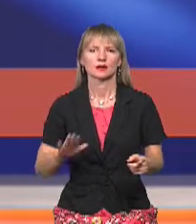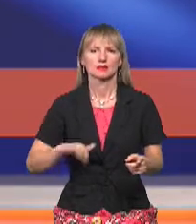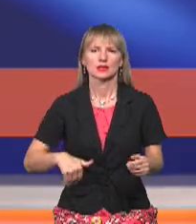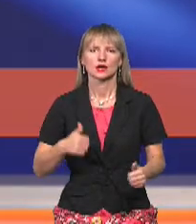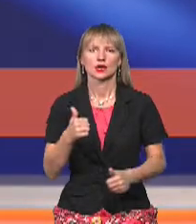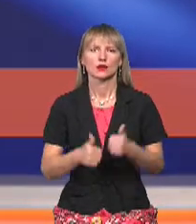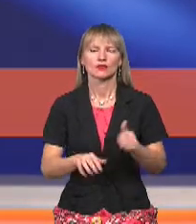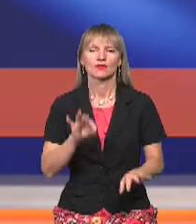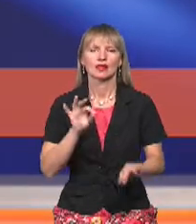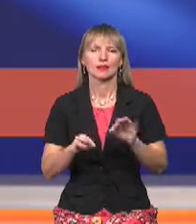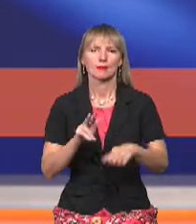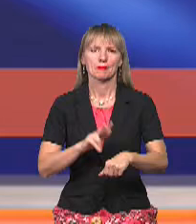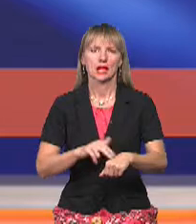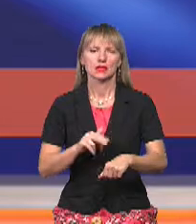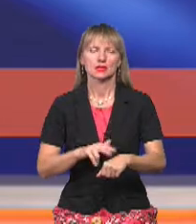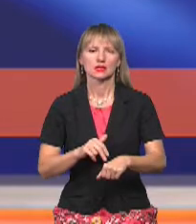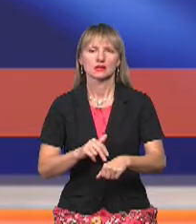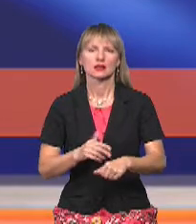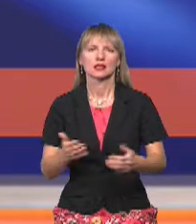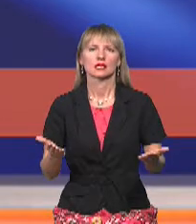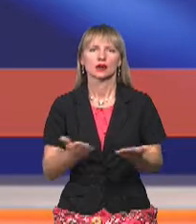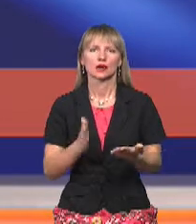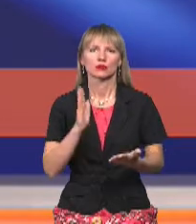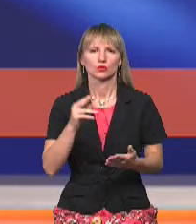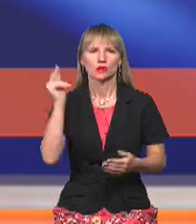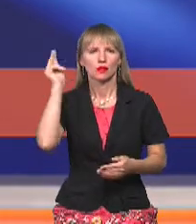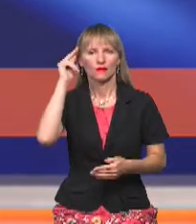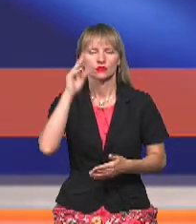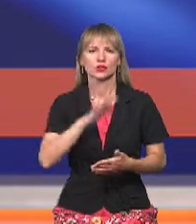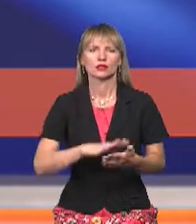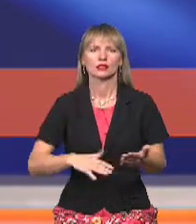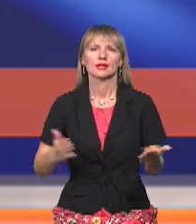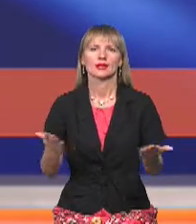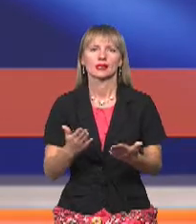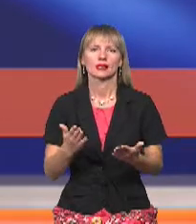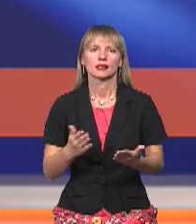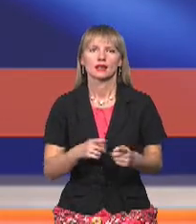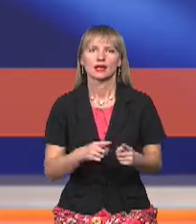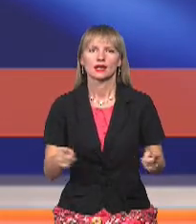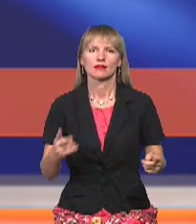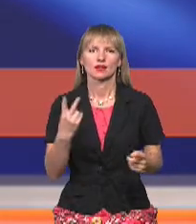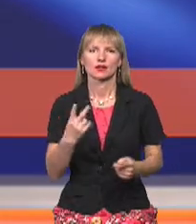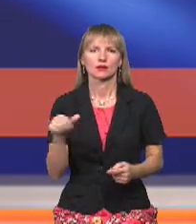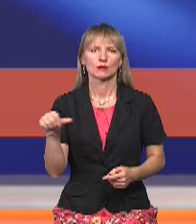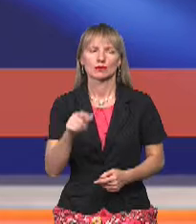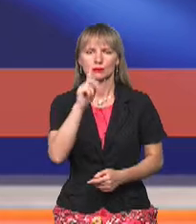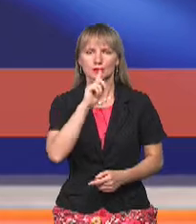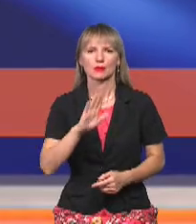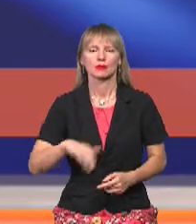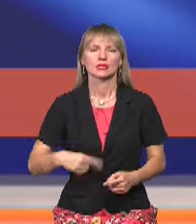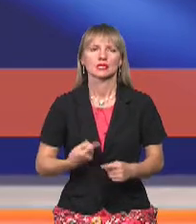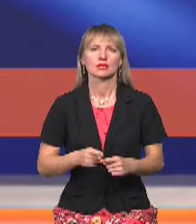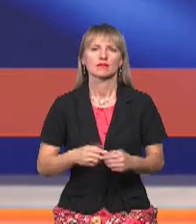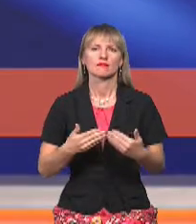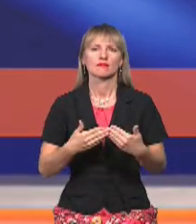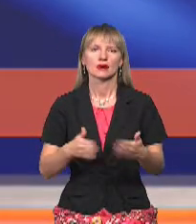Після конкурсу відібрані поліцейські, які йдуть на навчання, яке триває 2,5 місяці. І тільки після цього,